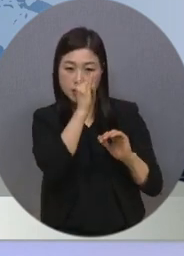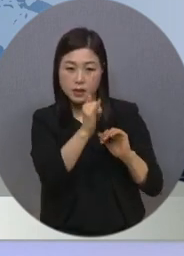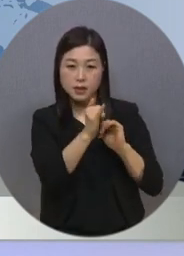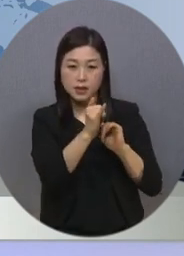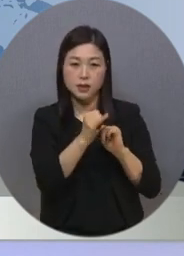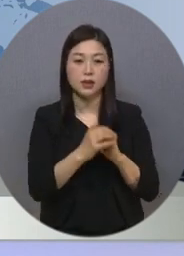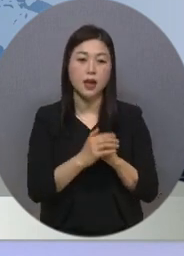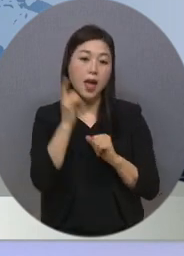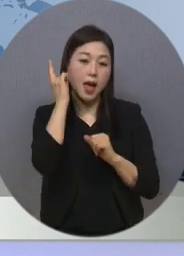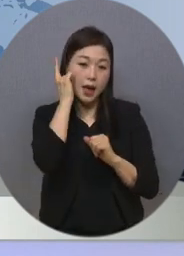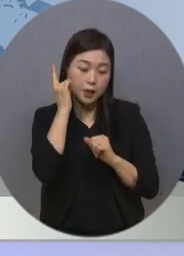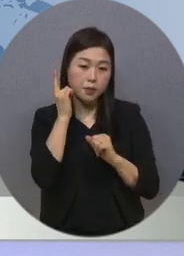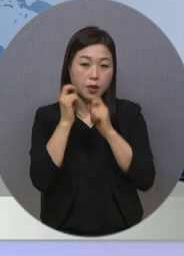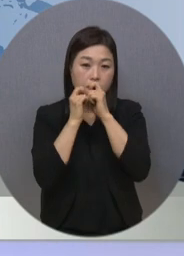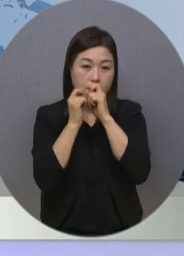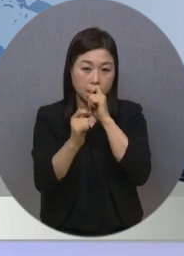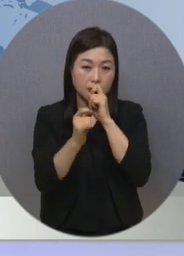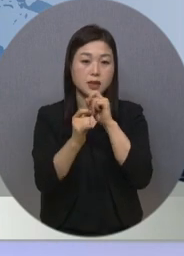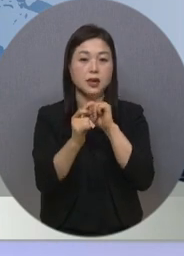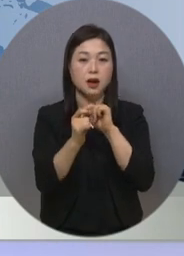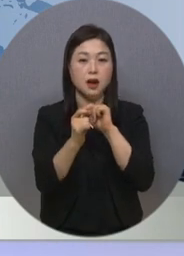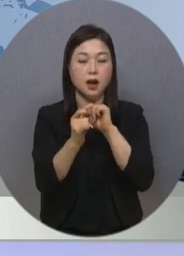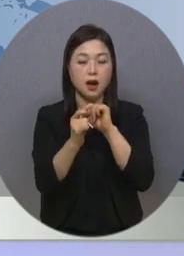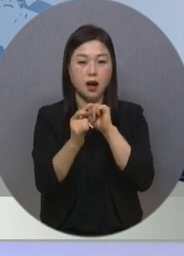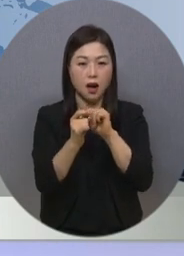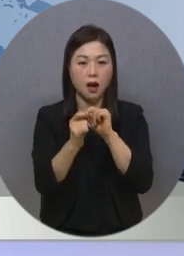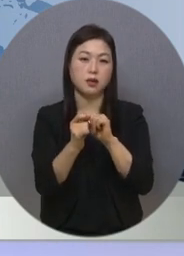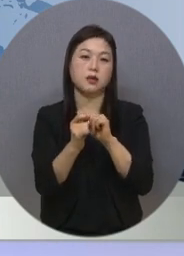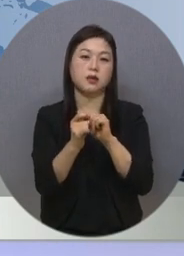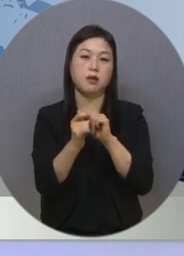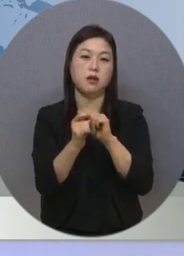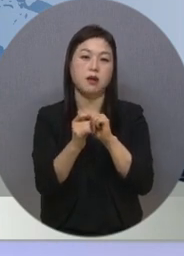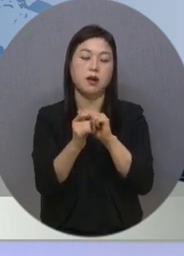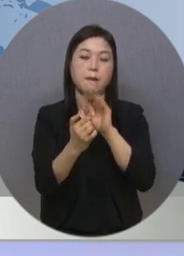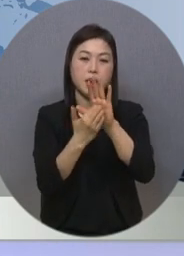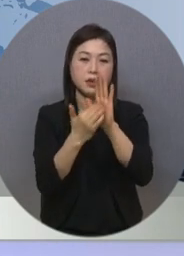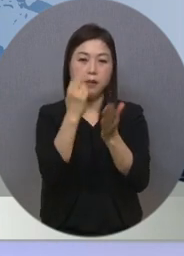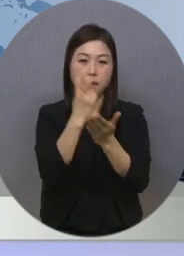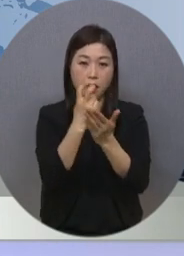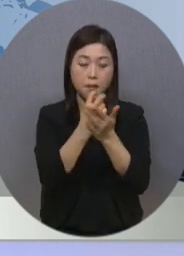사기 개통 방지법의 출연. 안타까운 현실이 아닐 수 없습니다.